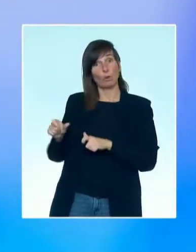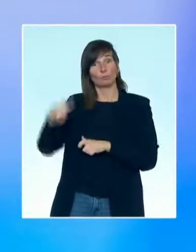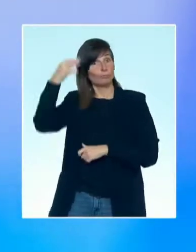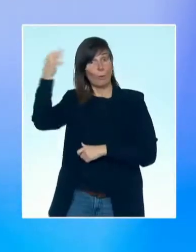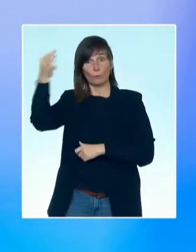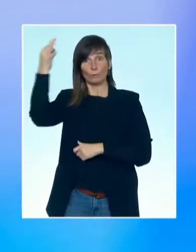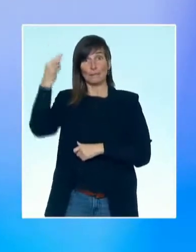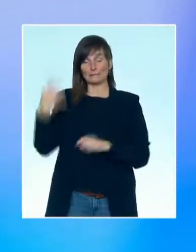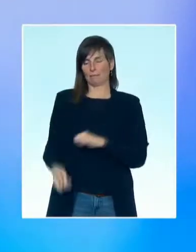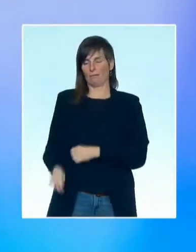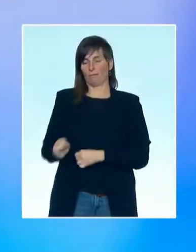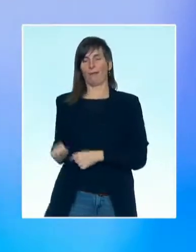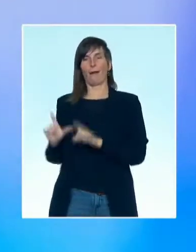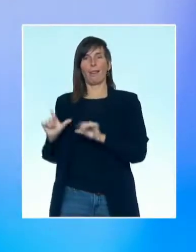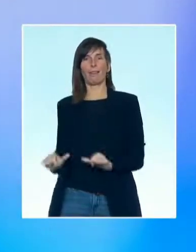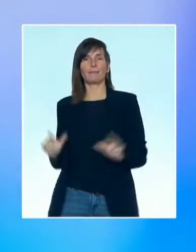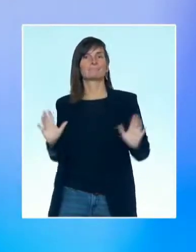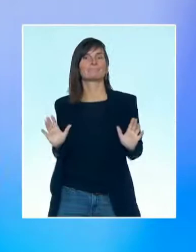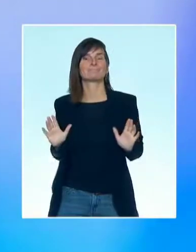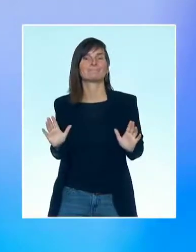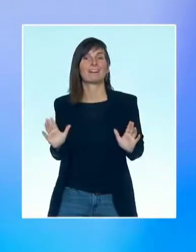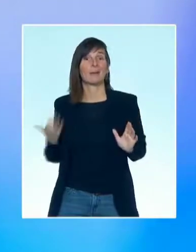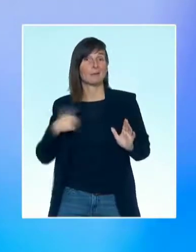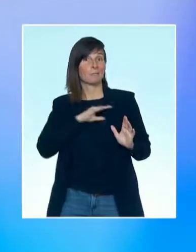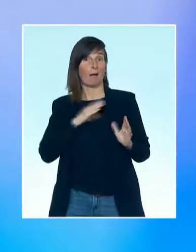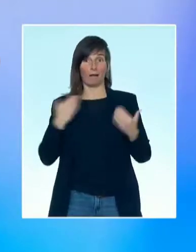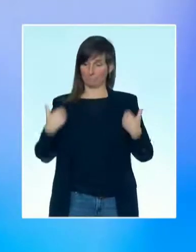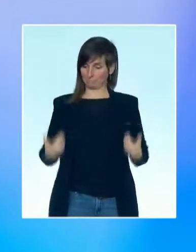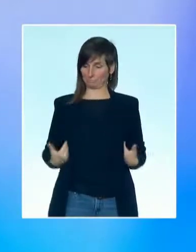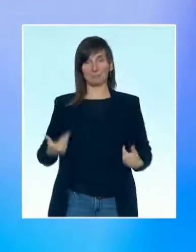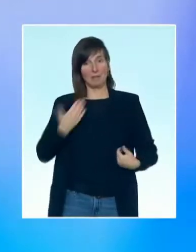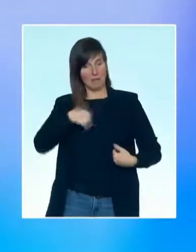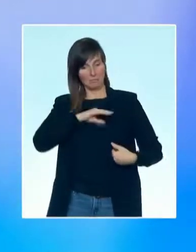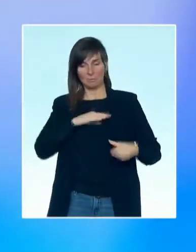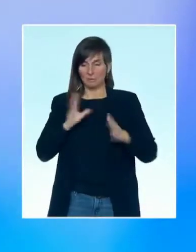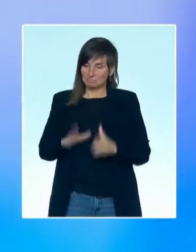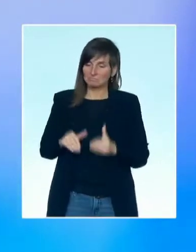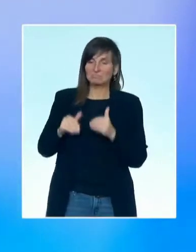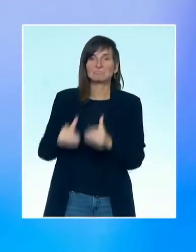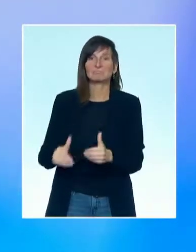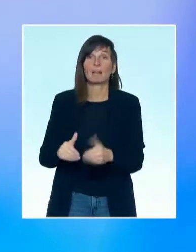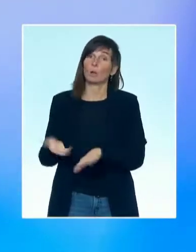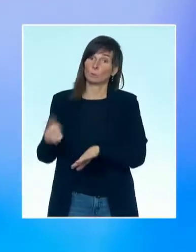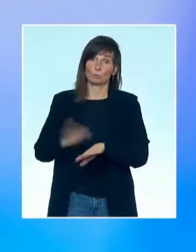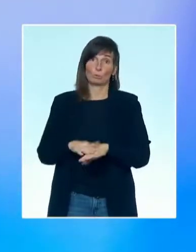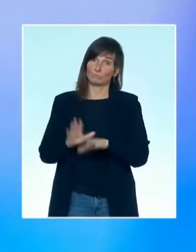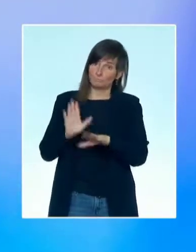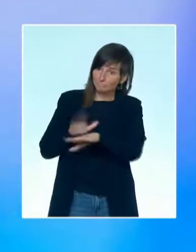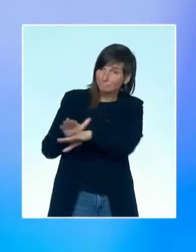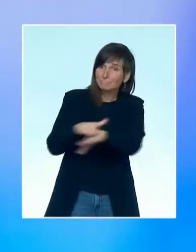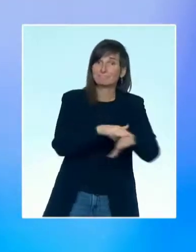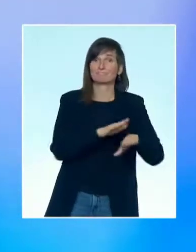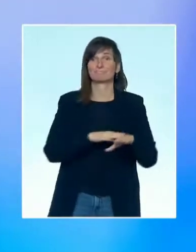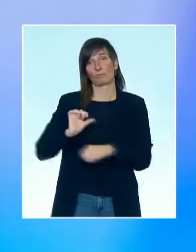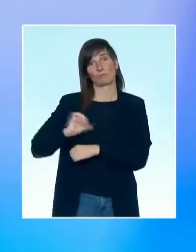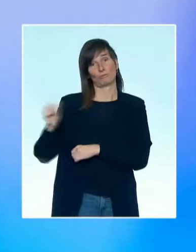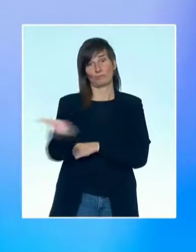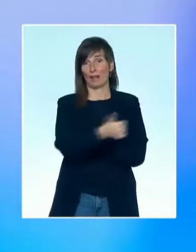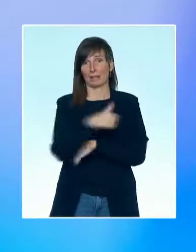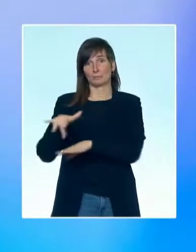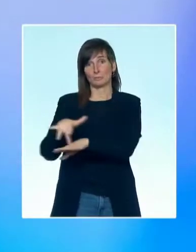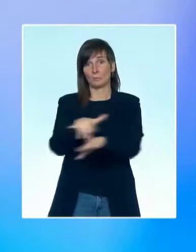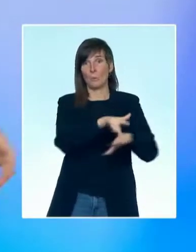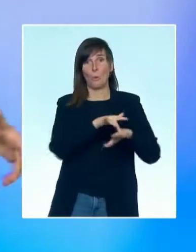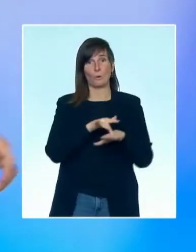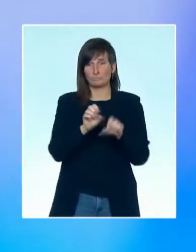Réalisation. Je vais chercher ça avec DRES. De responsabilité, cette consigne doit être passée partout. Il faut maintenant. Ils